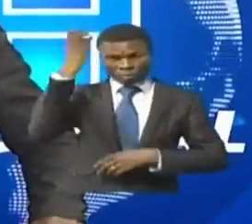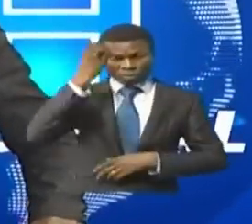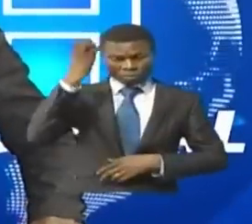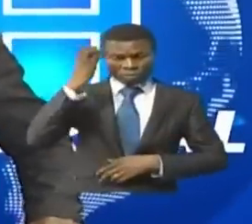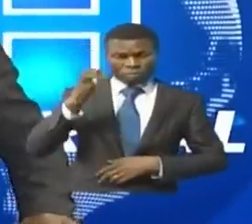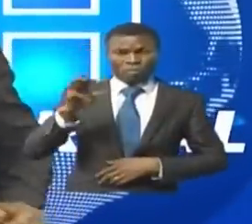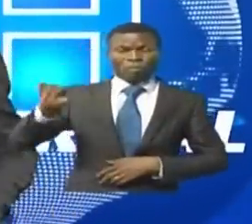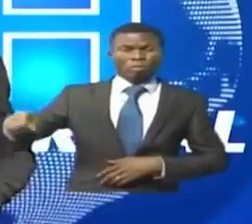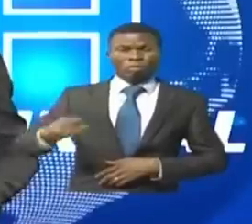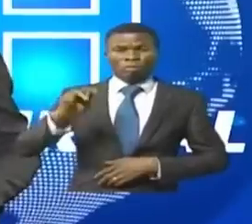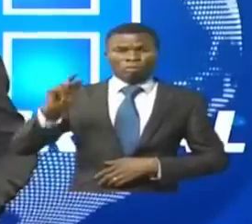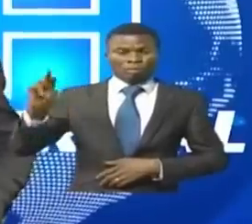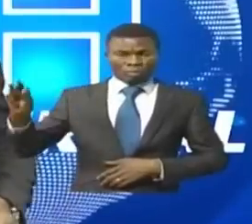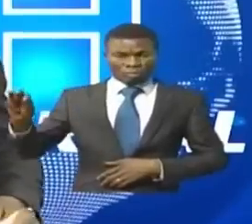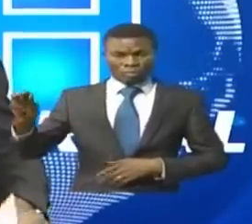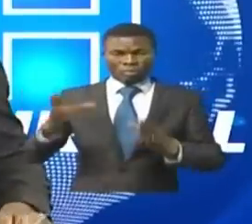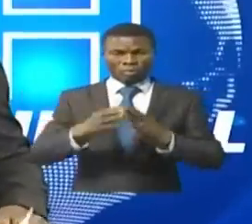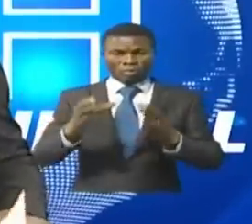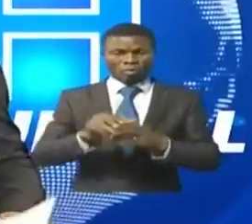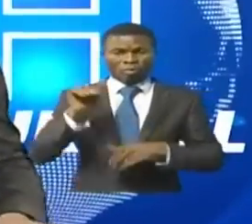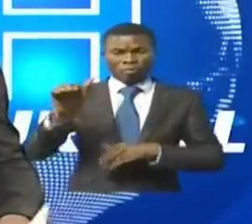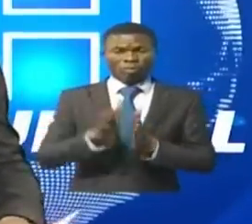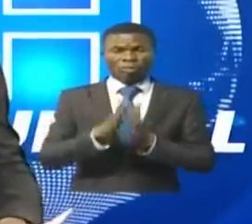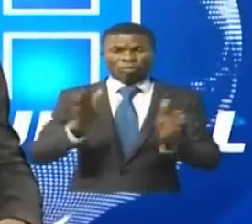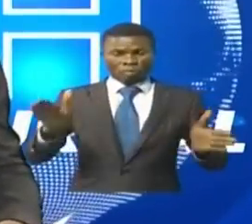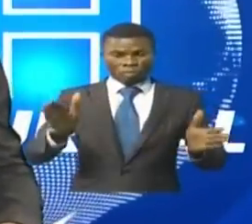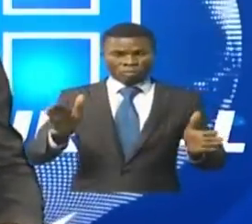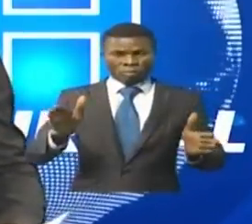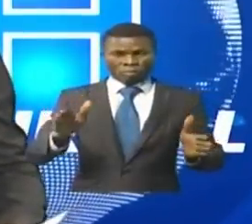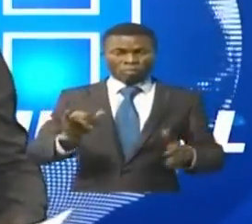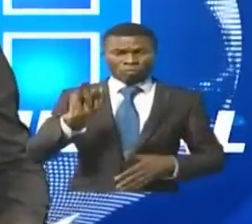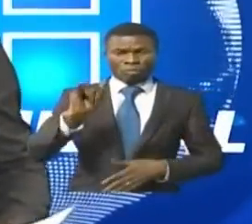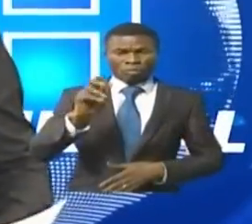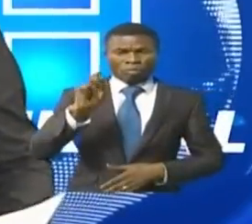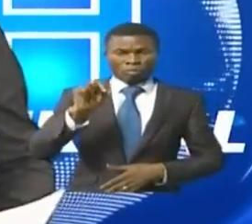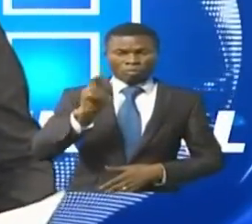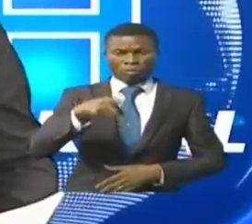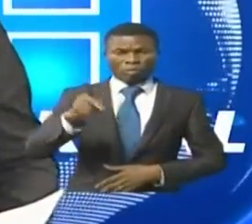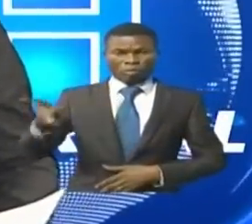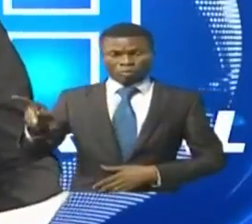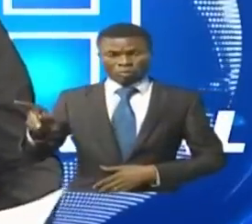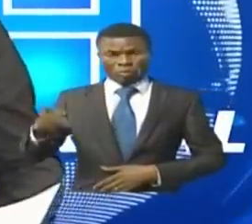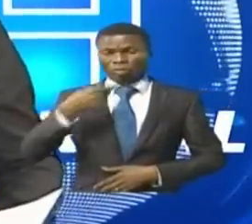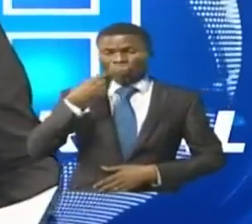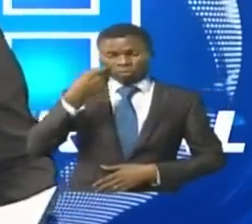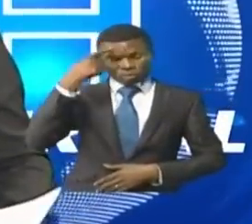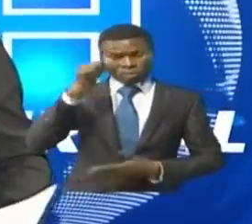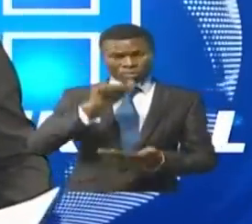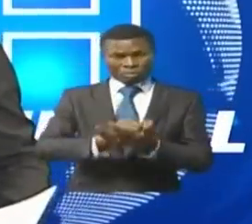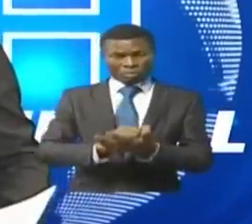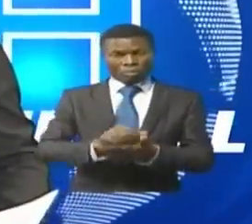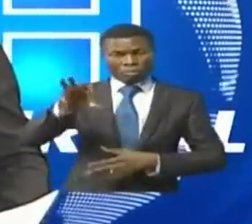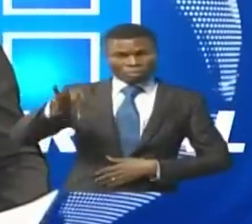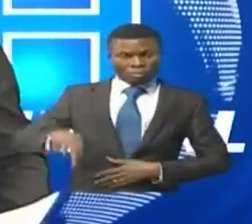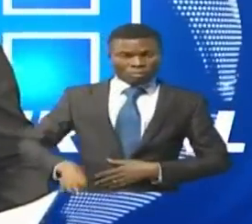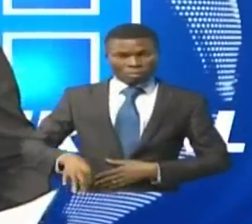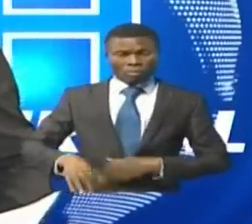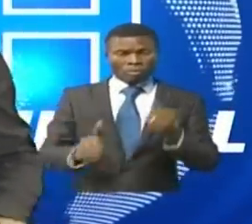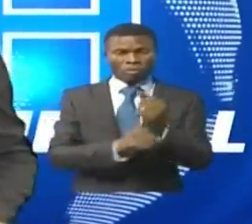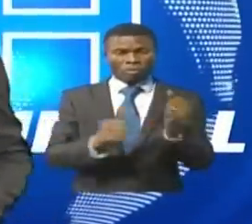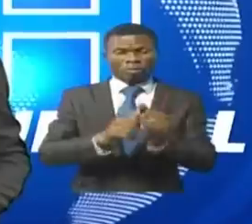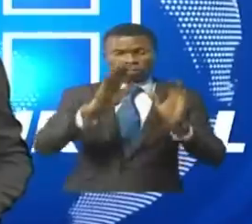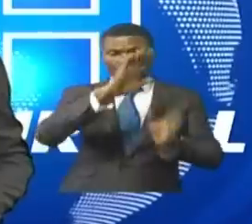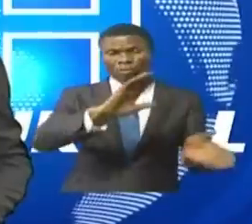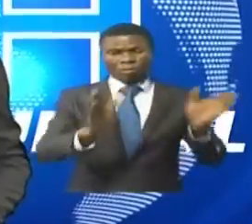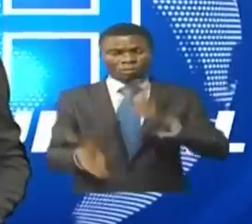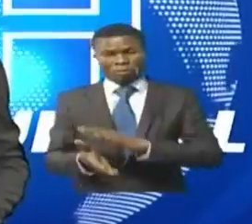Jean-Pierre Kassongo-Kabouik, avec le directeur général de l'INPP. Parlons de cette assistance en faveur de sinistrés